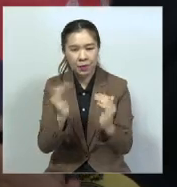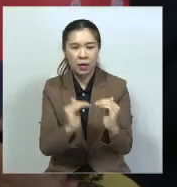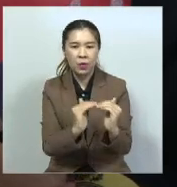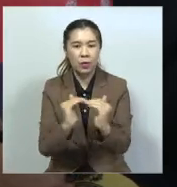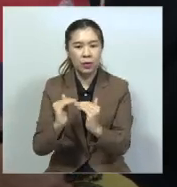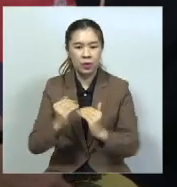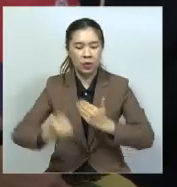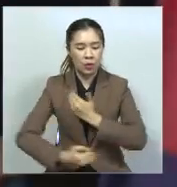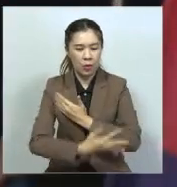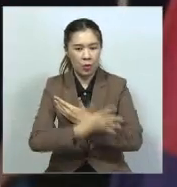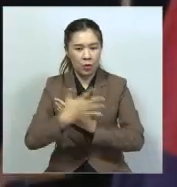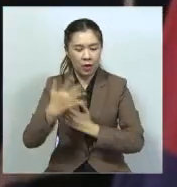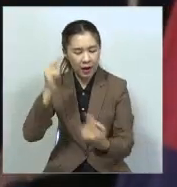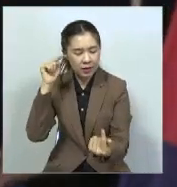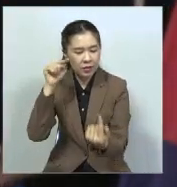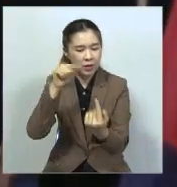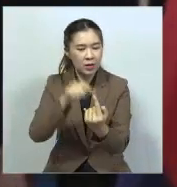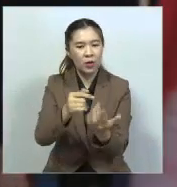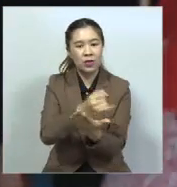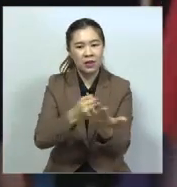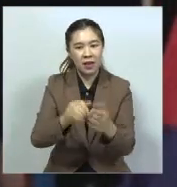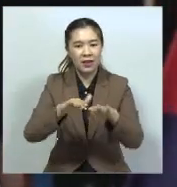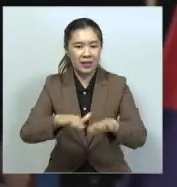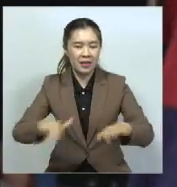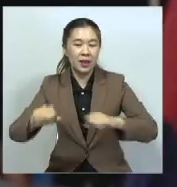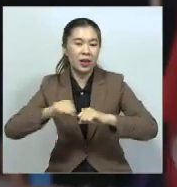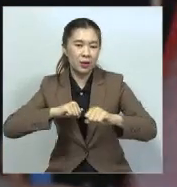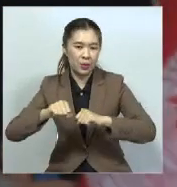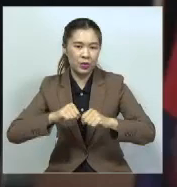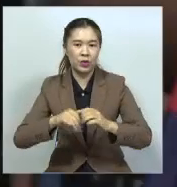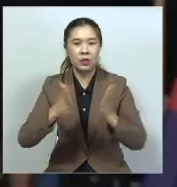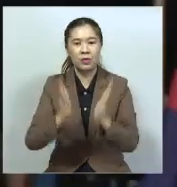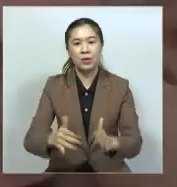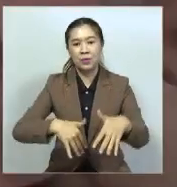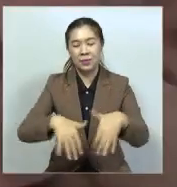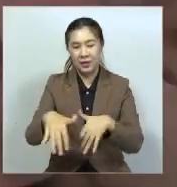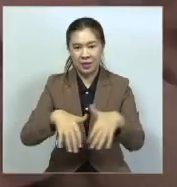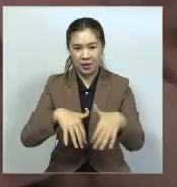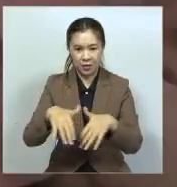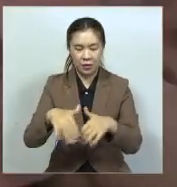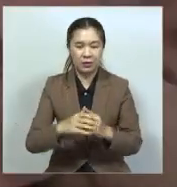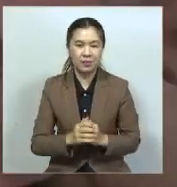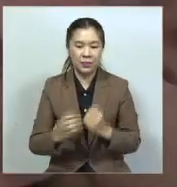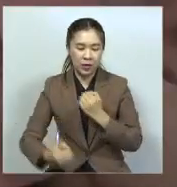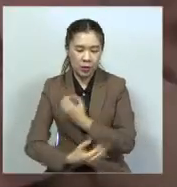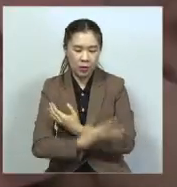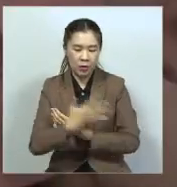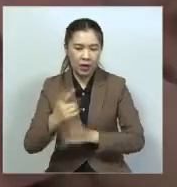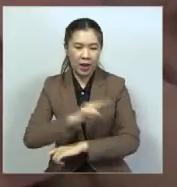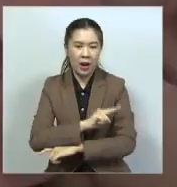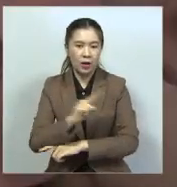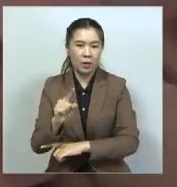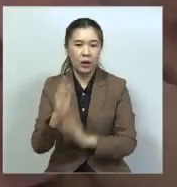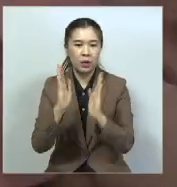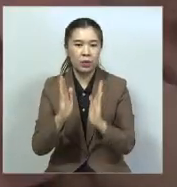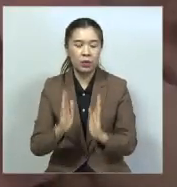คและโอกาสในการเข้าถึงศิลปะวัฒนธรรมให้กับเด็กเยาวชนและประชาชนรวมทั้งเนื่องในโอกาสวันคนพิการ